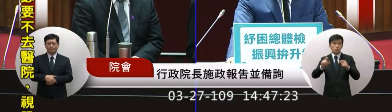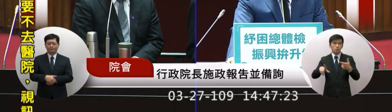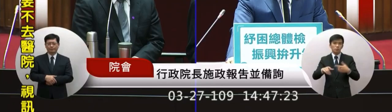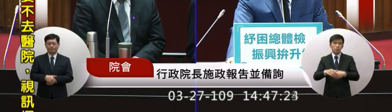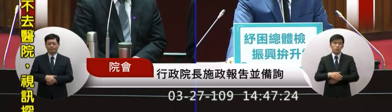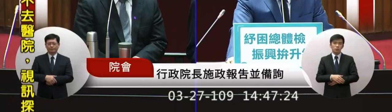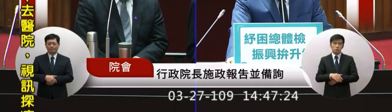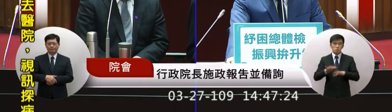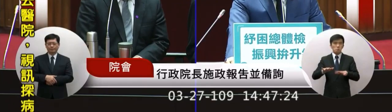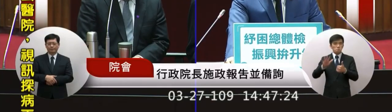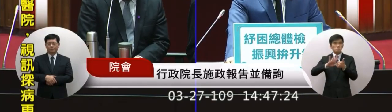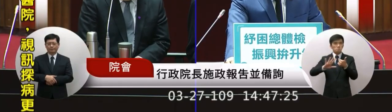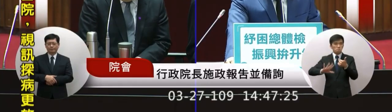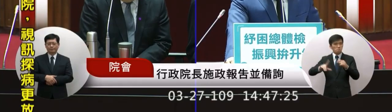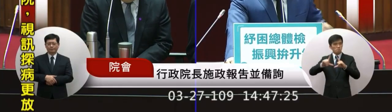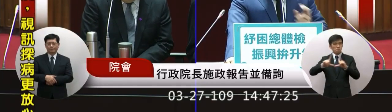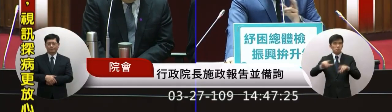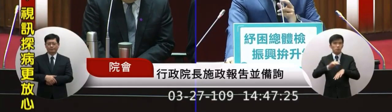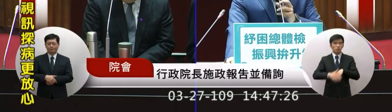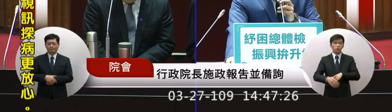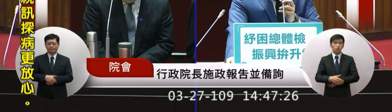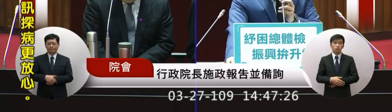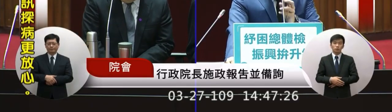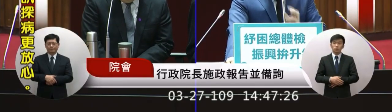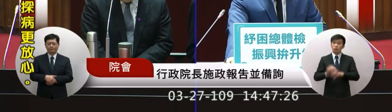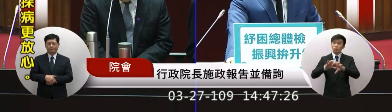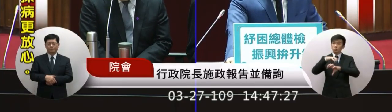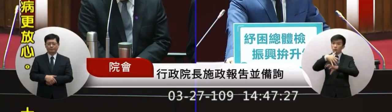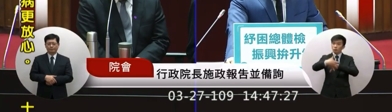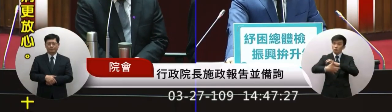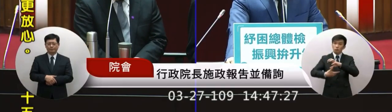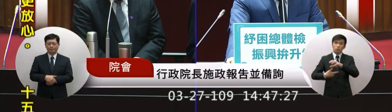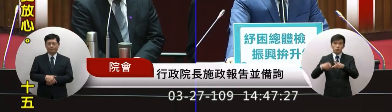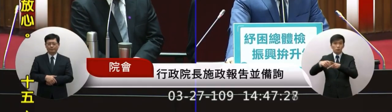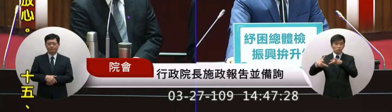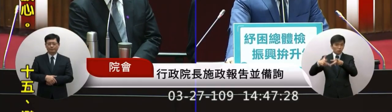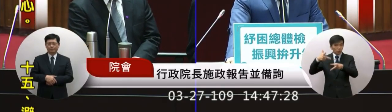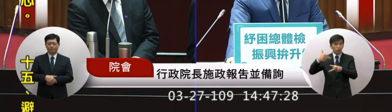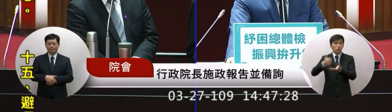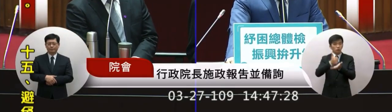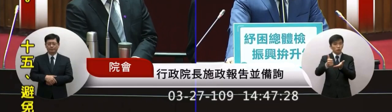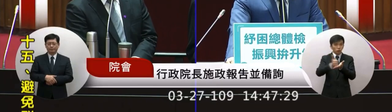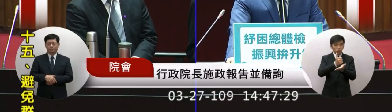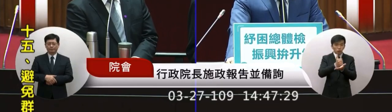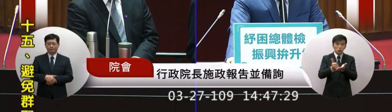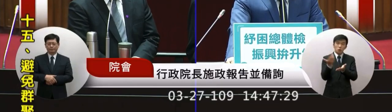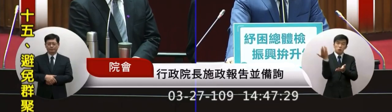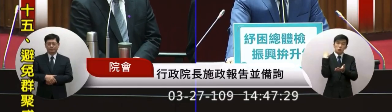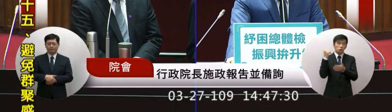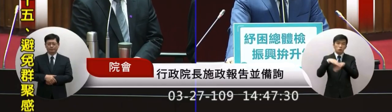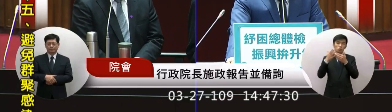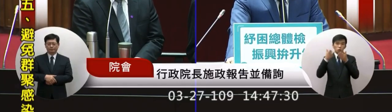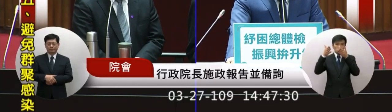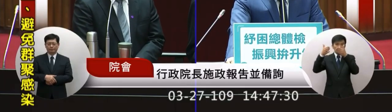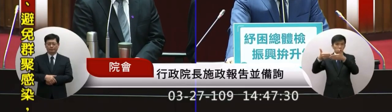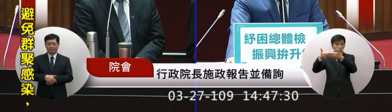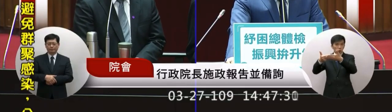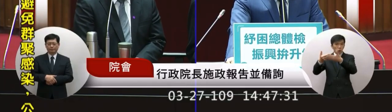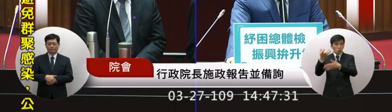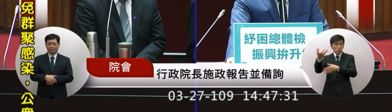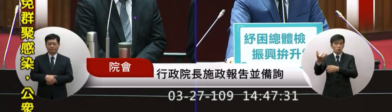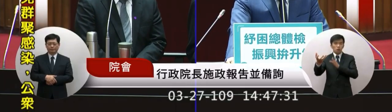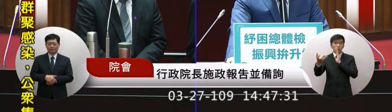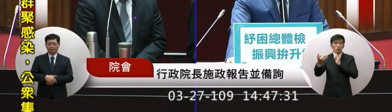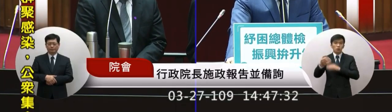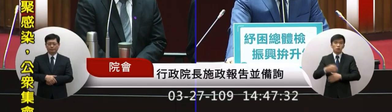可能都会受到一个很大的改变。那世界的产业链重组原本高度集中在中国大陆的风险大增，不少